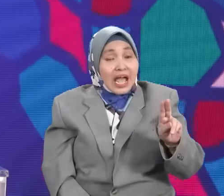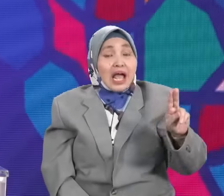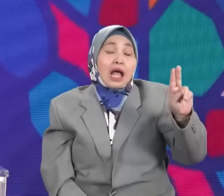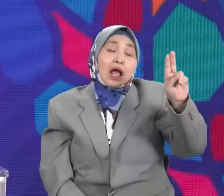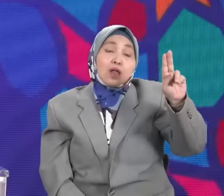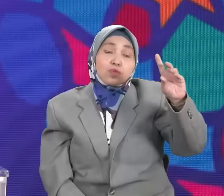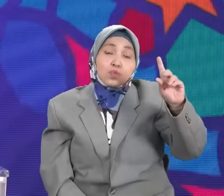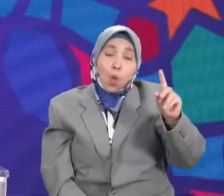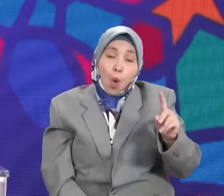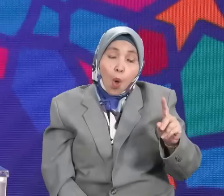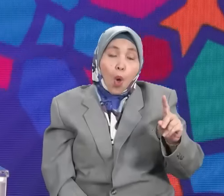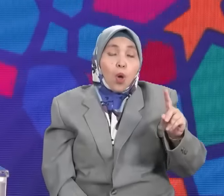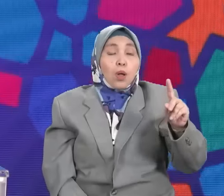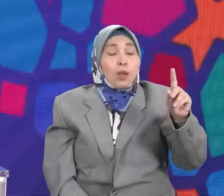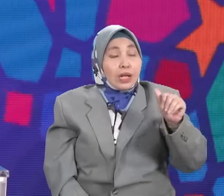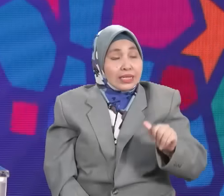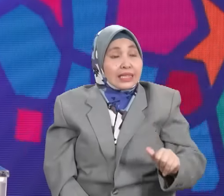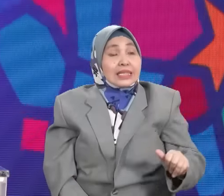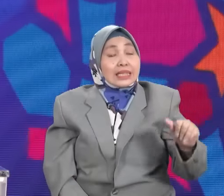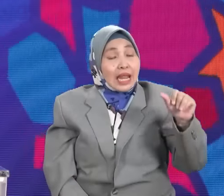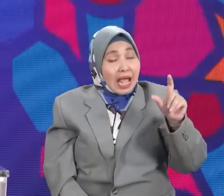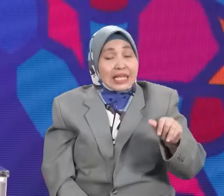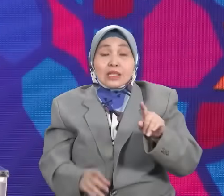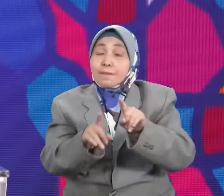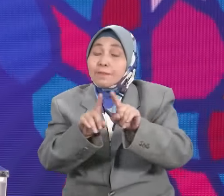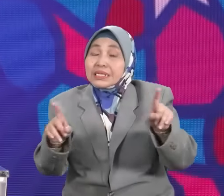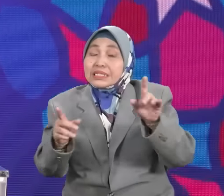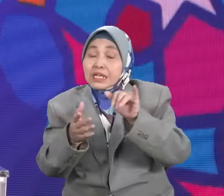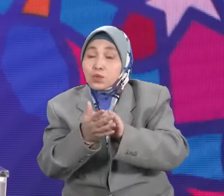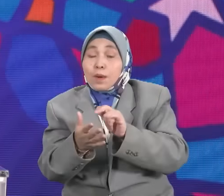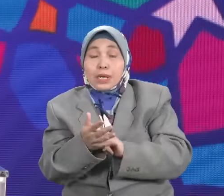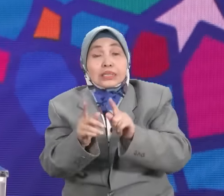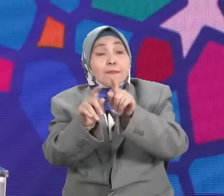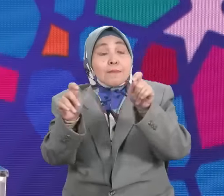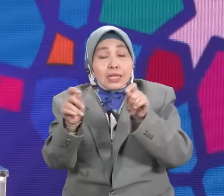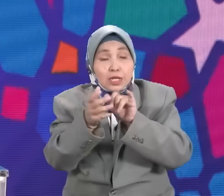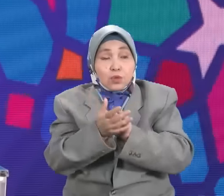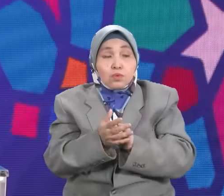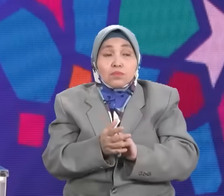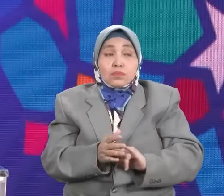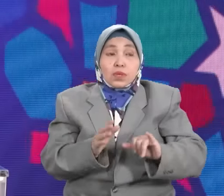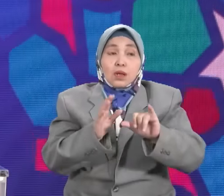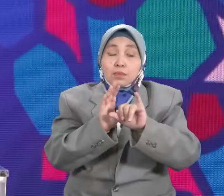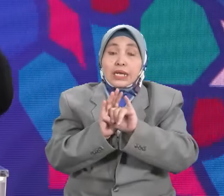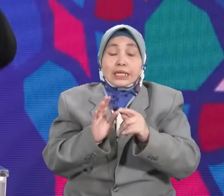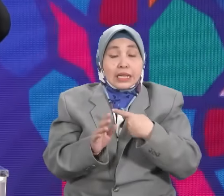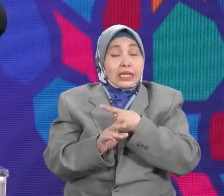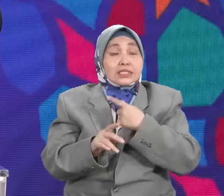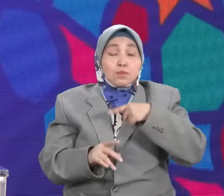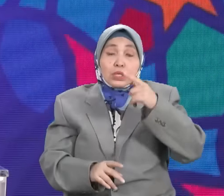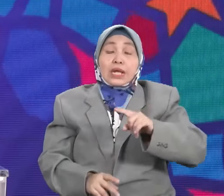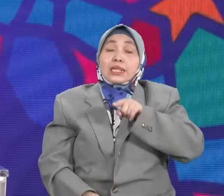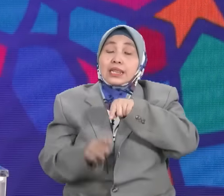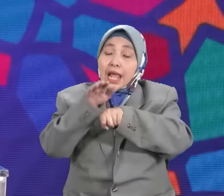ujung lidah ya tinggal lagi yang membedakan dia apa dia sifat dia atau bila kita sebut angka